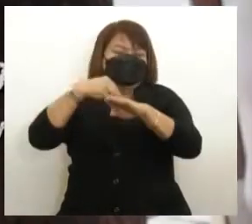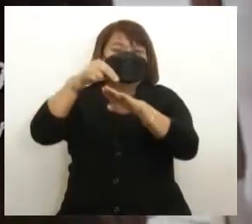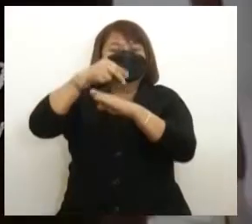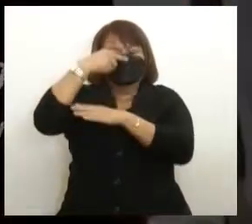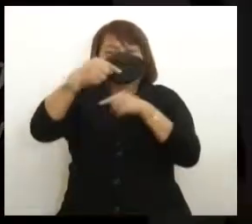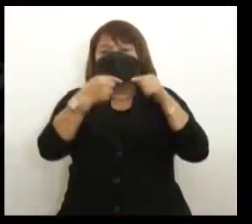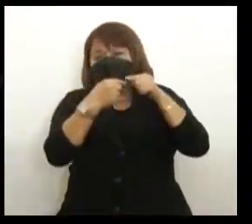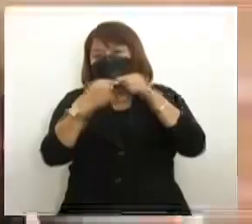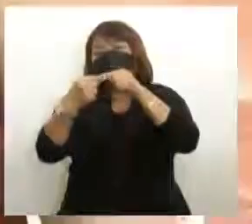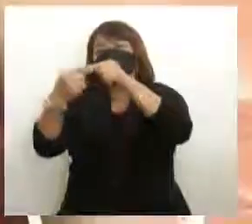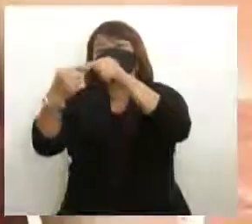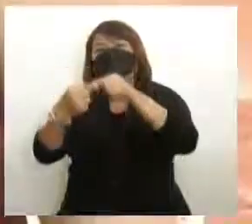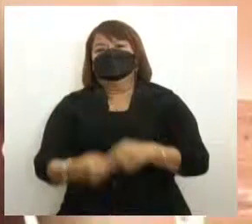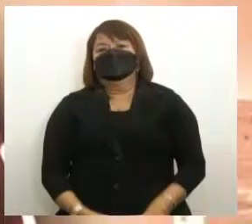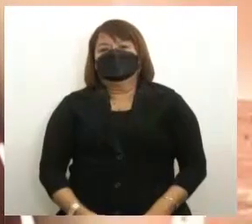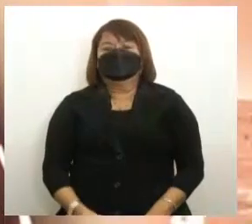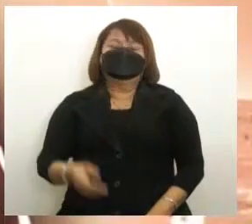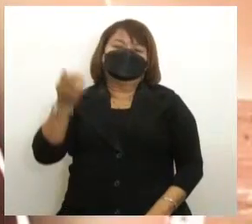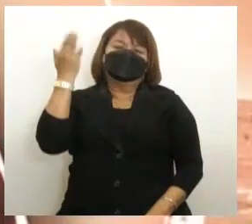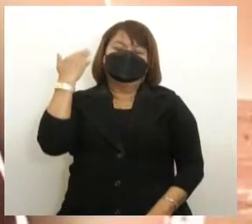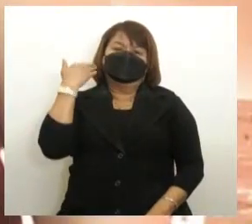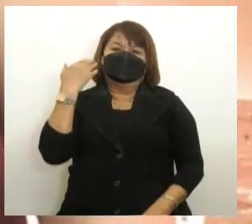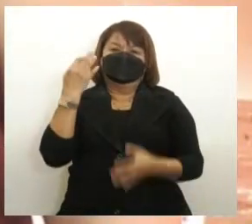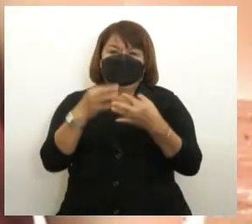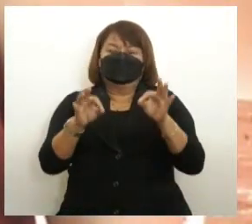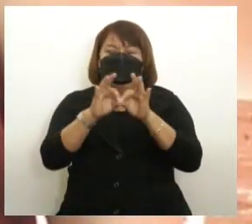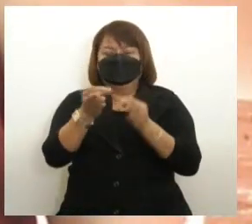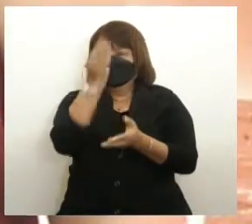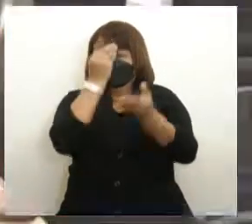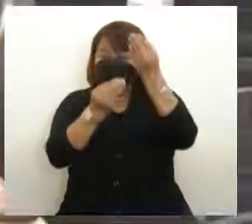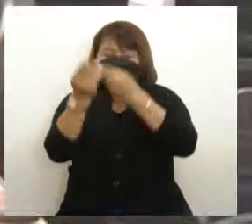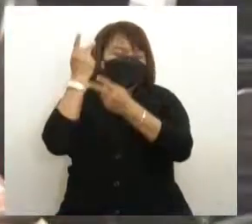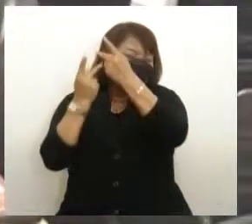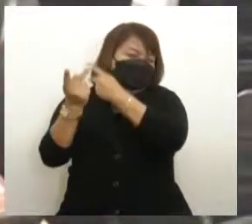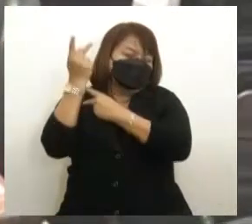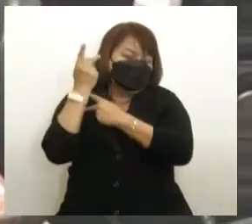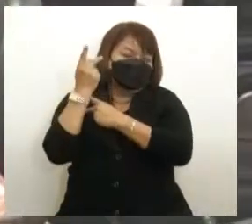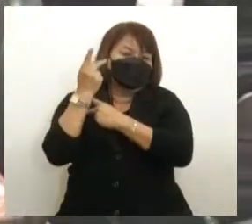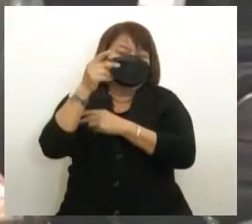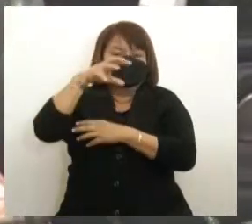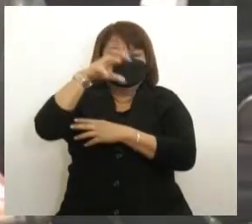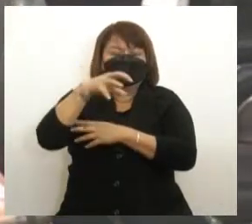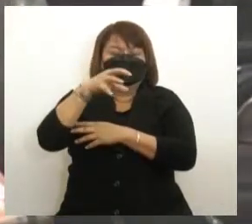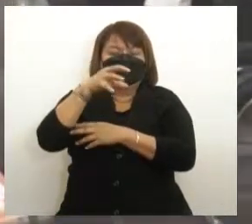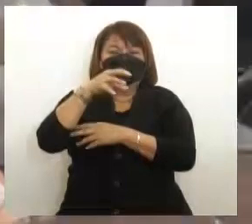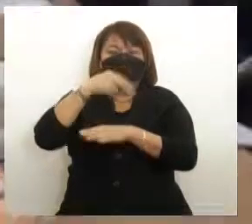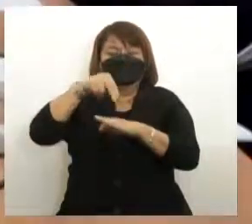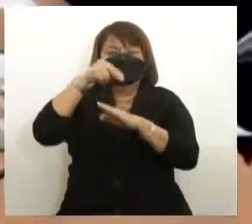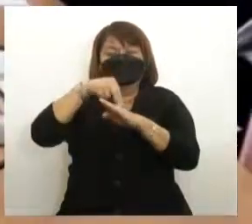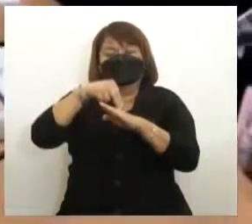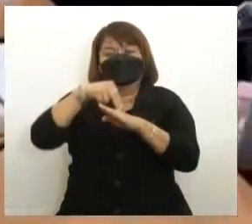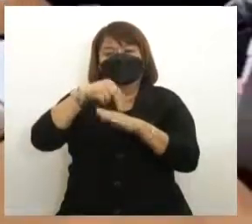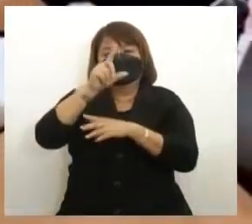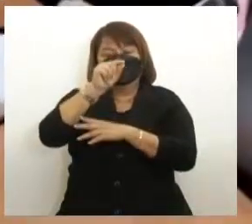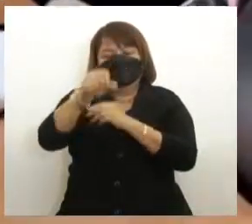อง จากที่มาและความสำคัญการเรียนรู้ประวัติศาสตร์จากยุทธศาสตร์ชาติ20ปีนำมาสู่